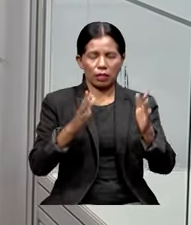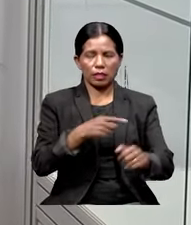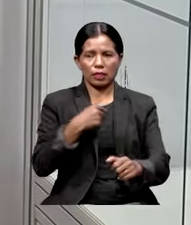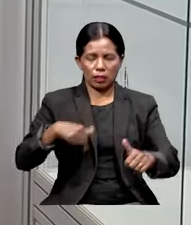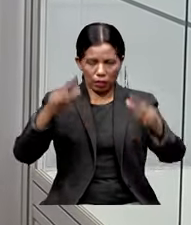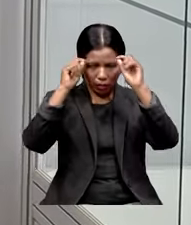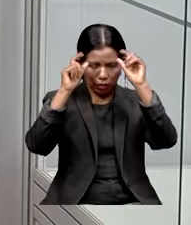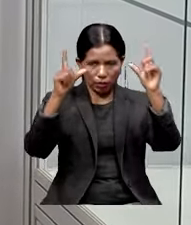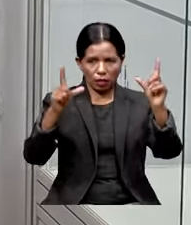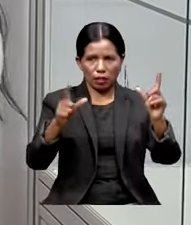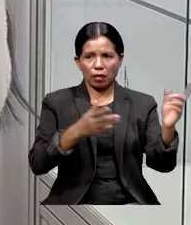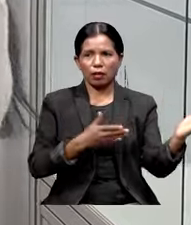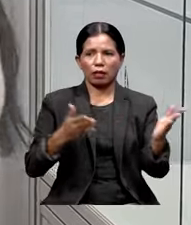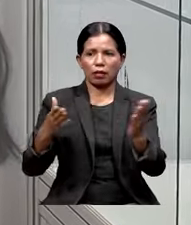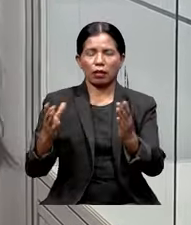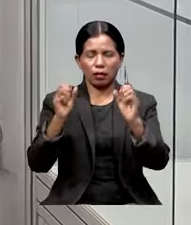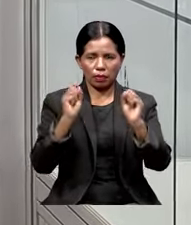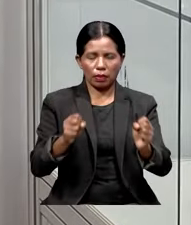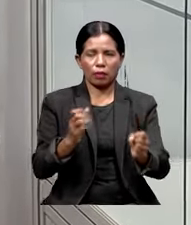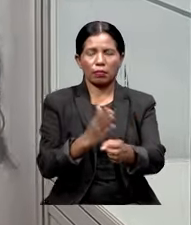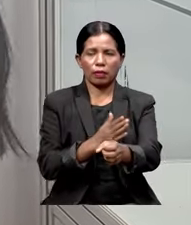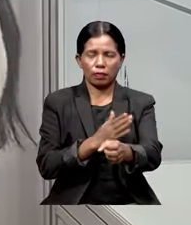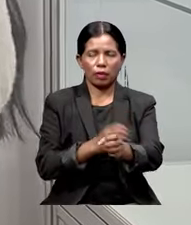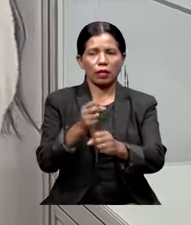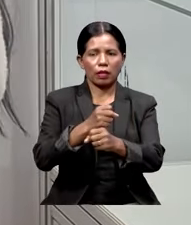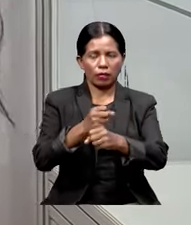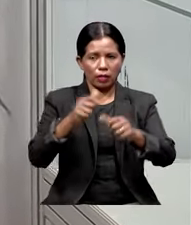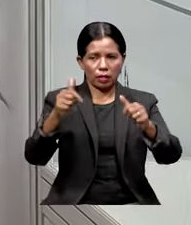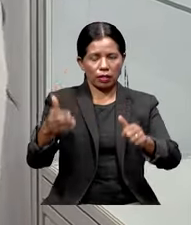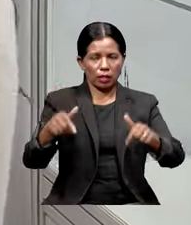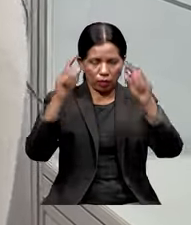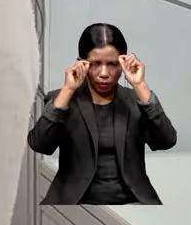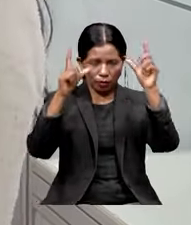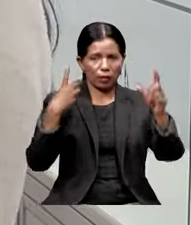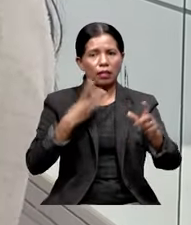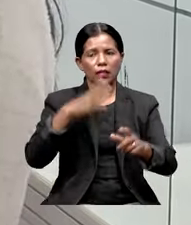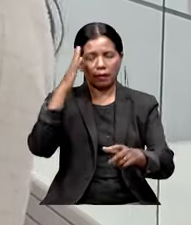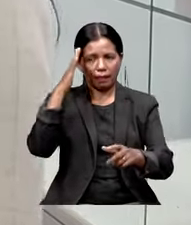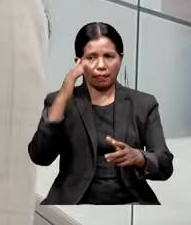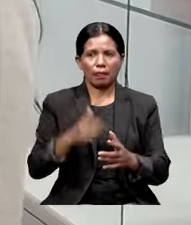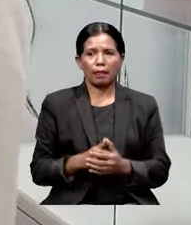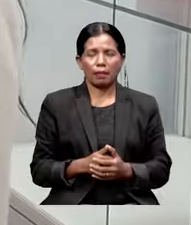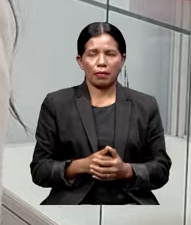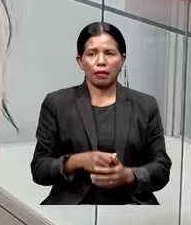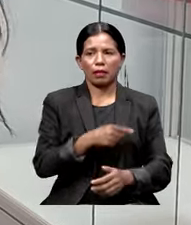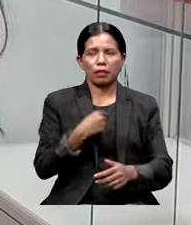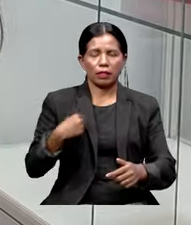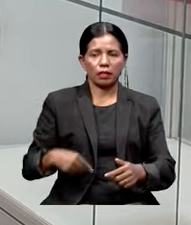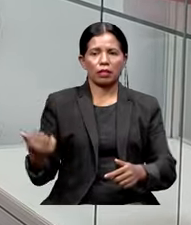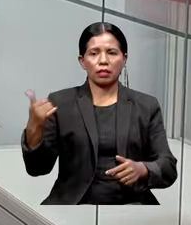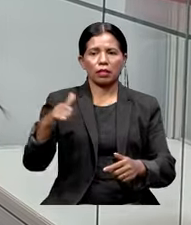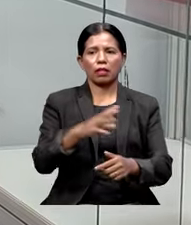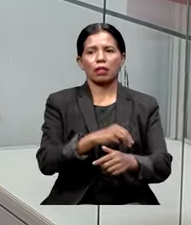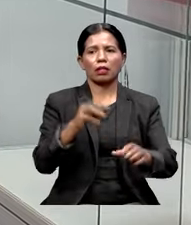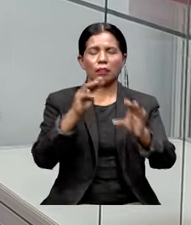Oh. Hori beli dudu asetia tu beli mas promove kafe ya Timor. Tambah ita tene kata ka China sirenya merkaru